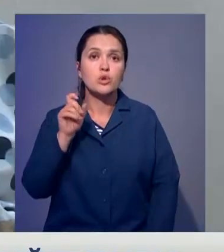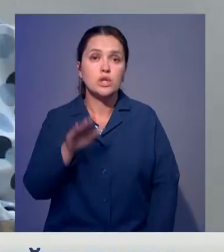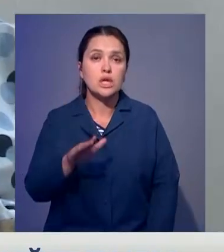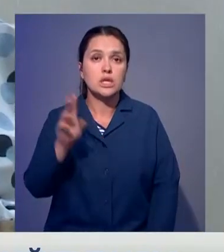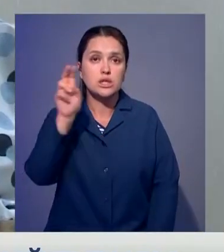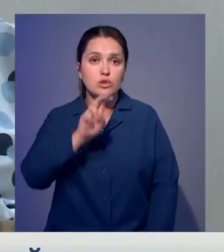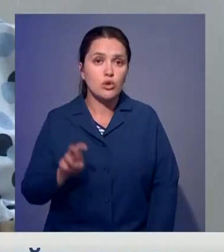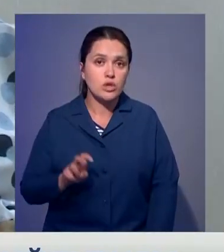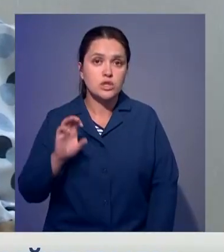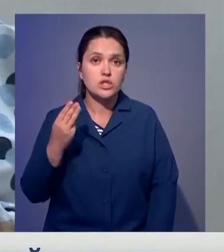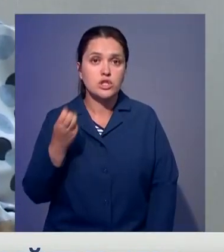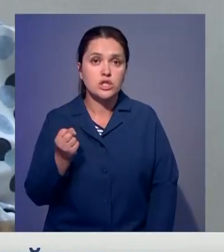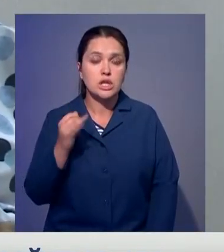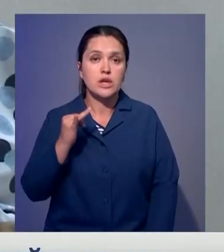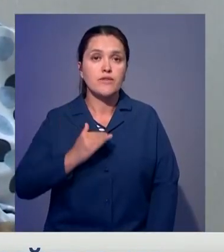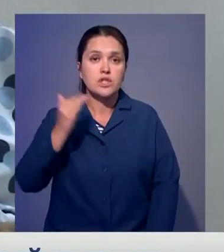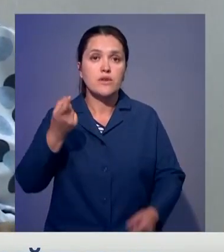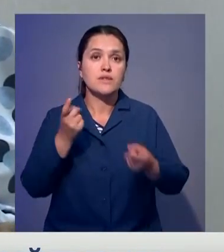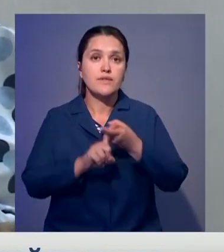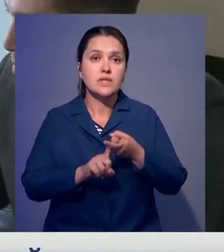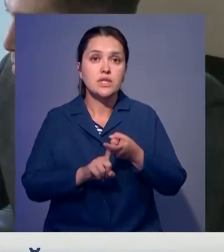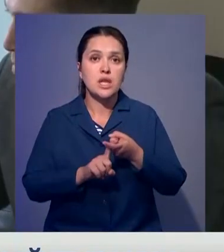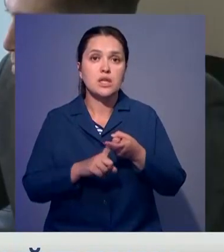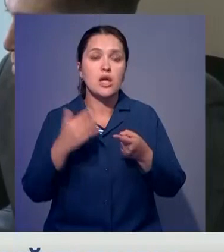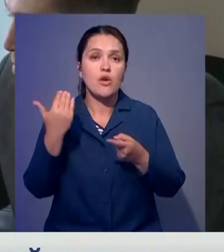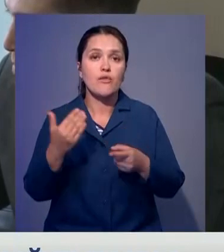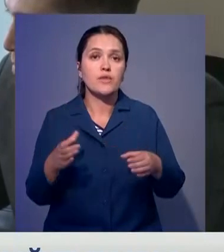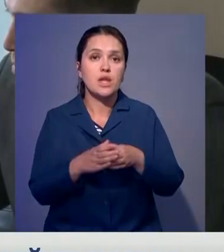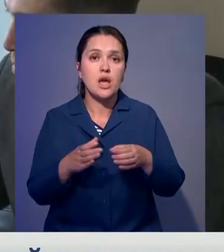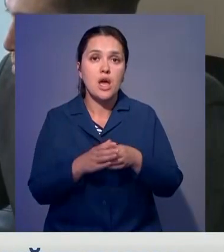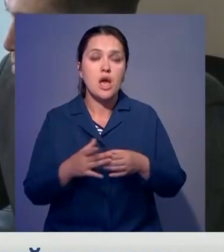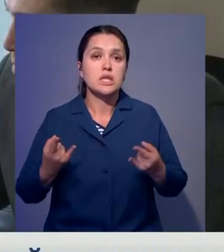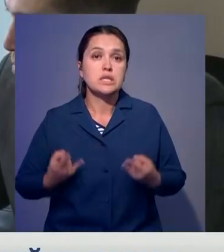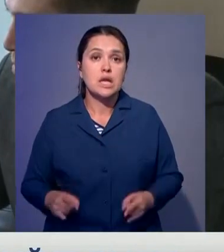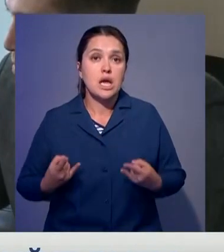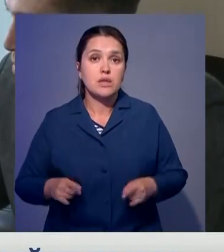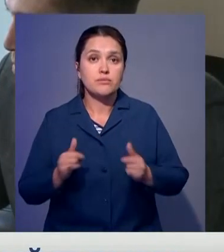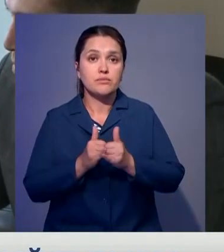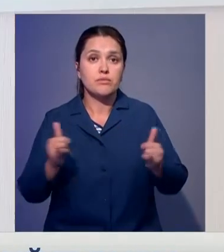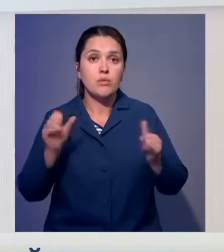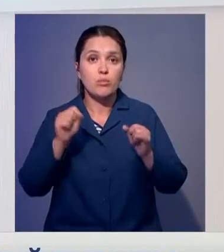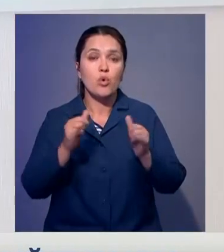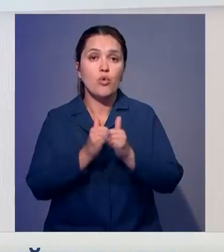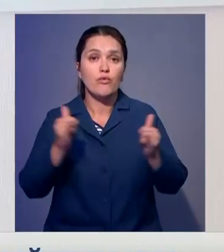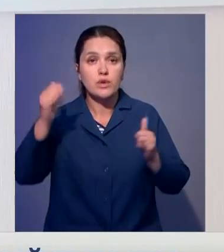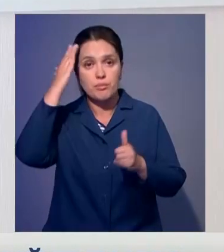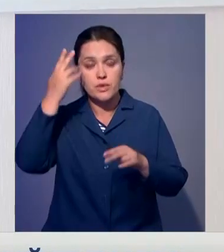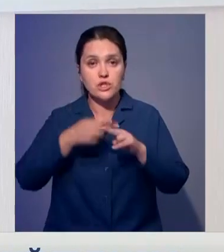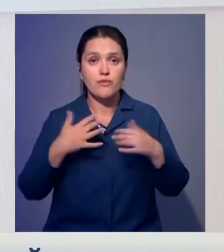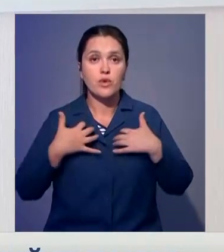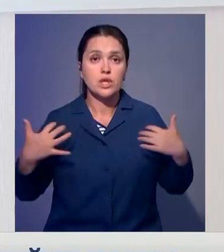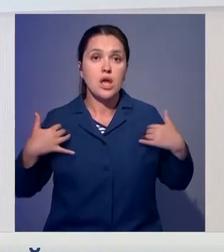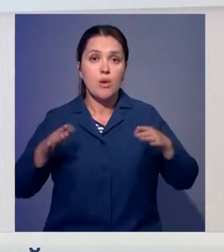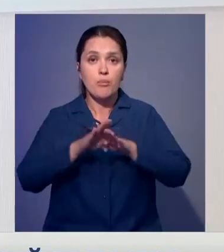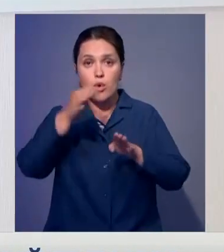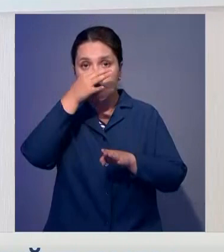просить от 100 тысяч долларов и выше, в зависимости от его подвида. Селекция поможет в разы увеличить поголовье этих